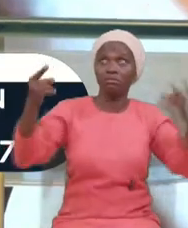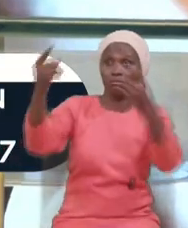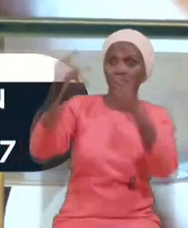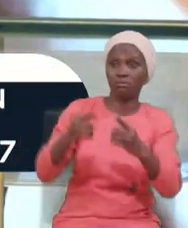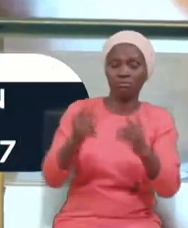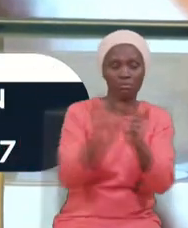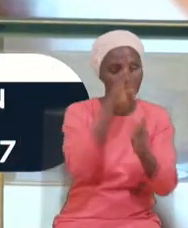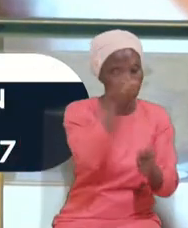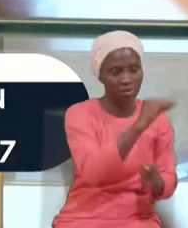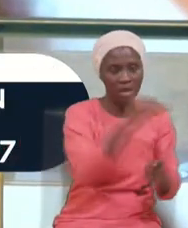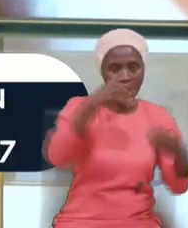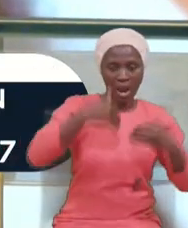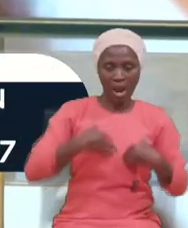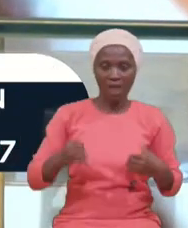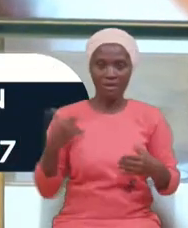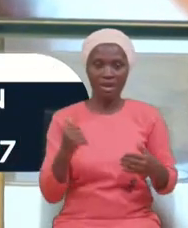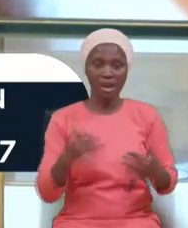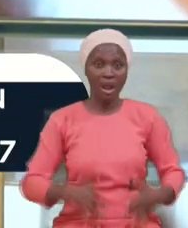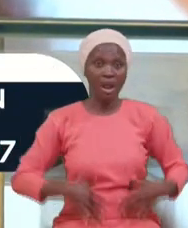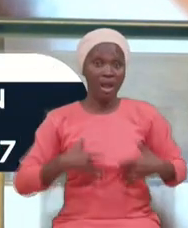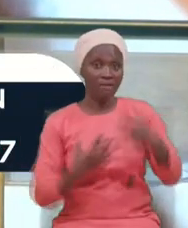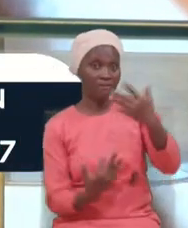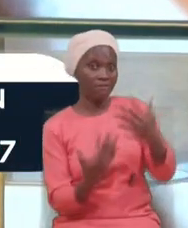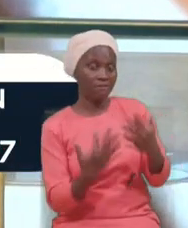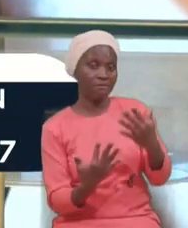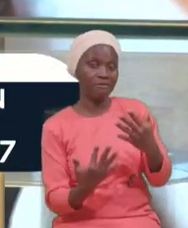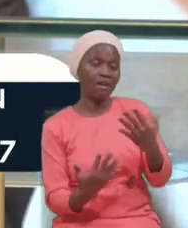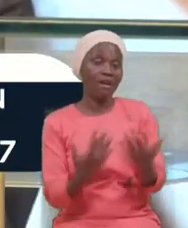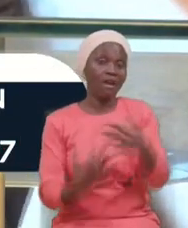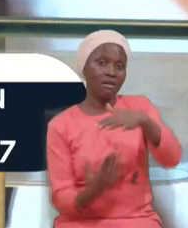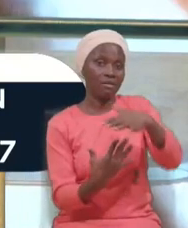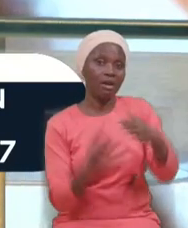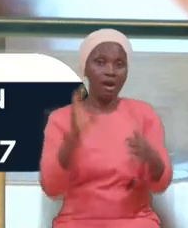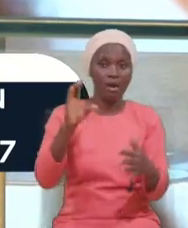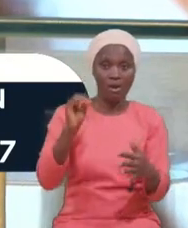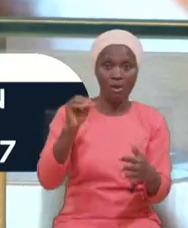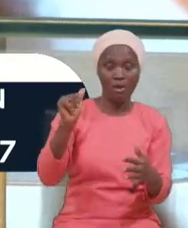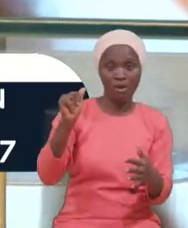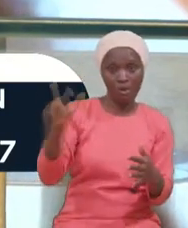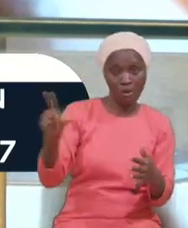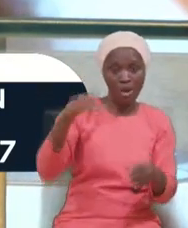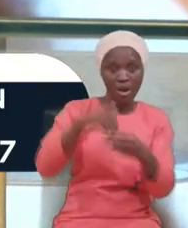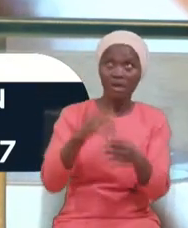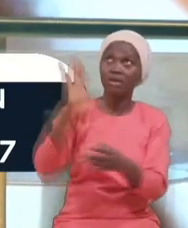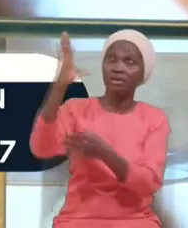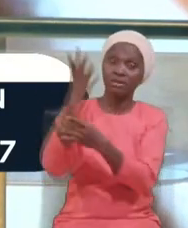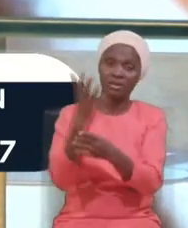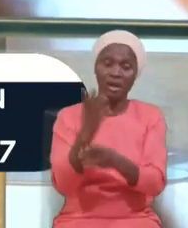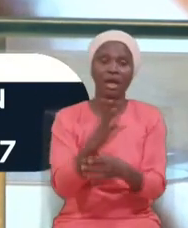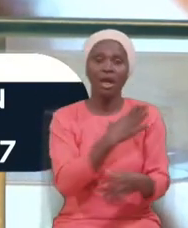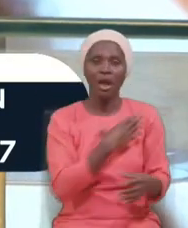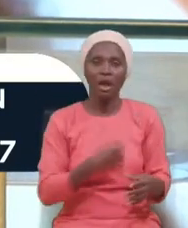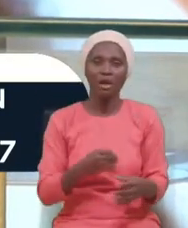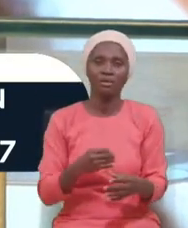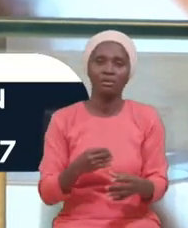moi, tenant à la main une pierre ardente qu'il avait prise sur l'autel avec